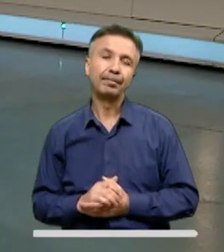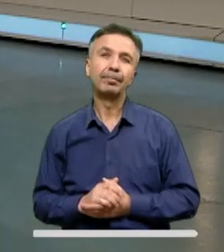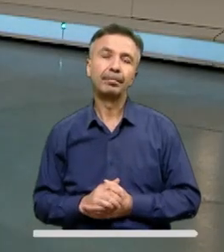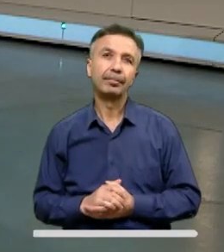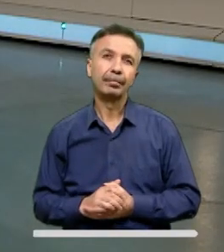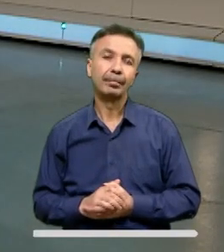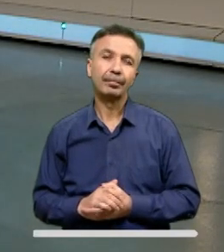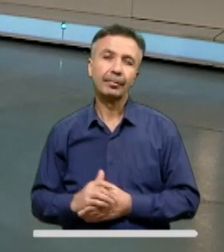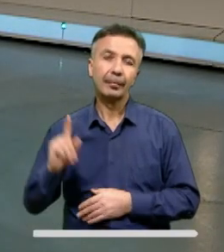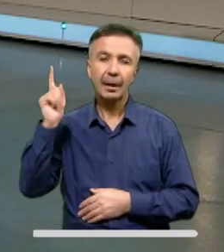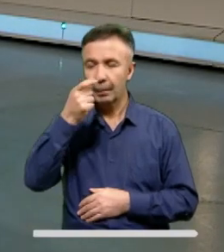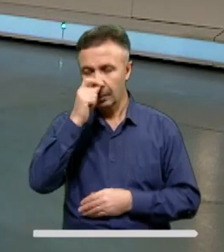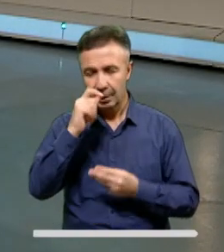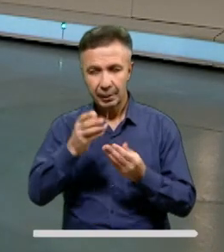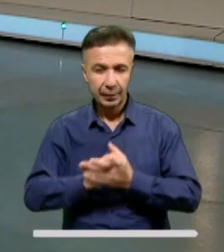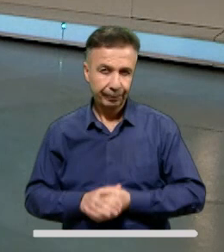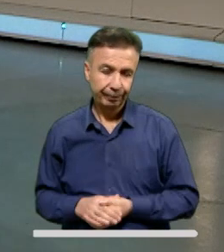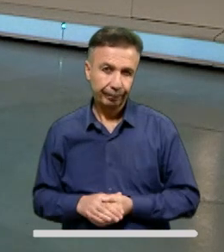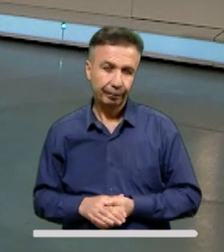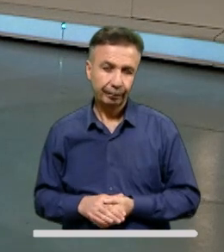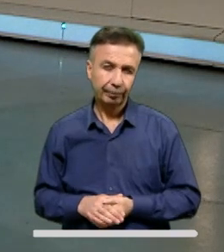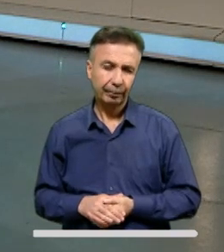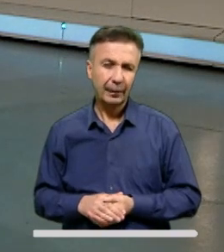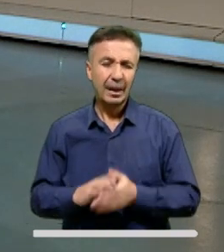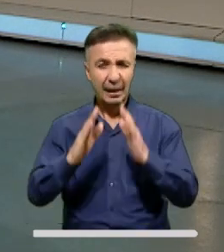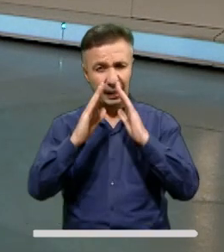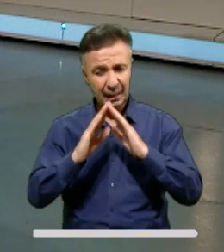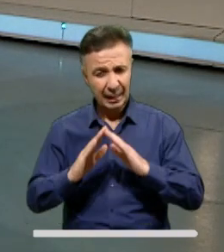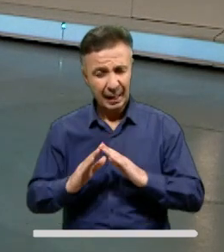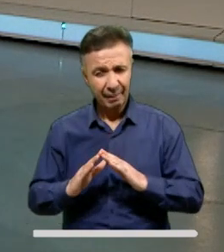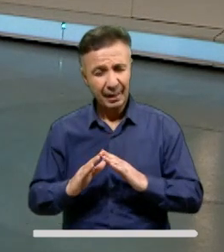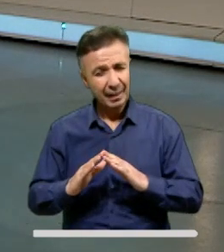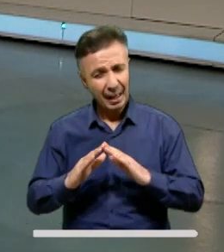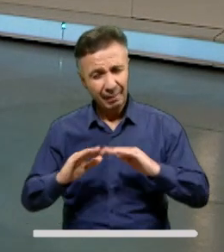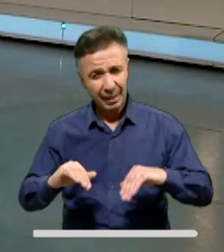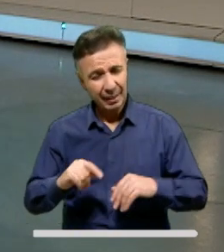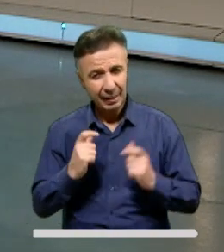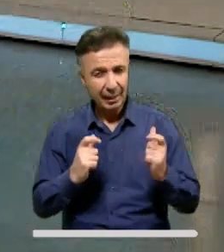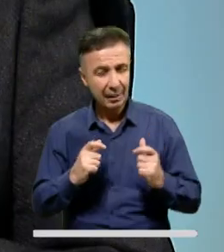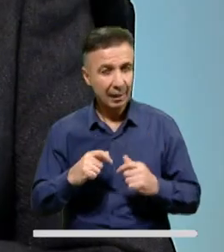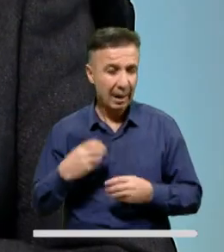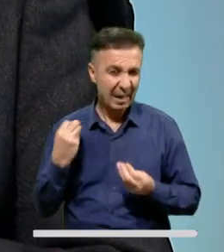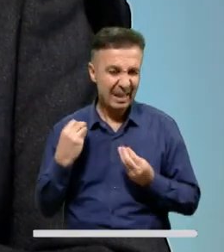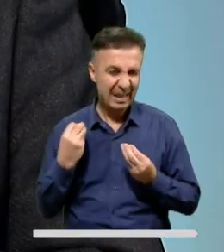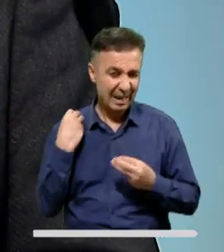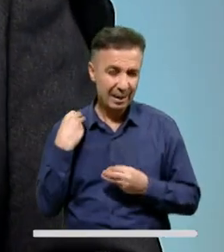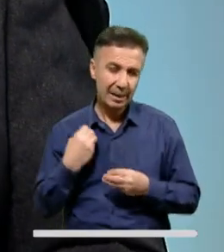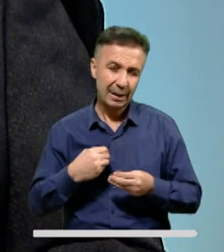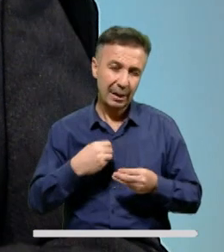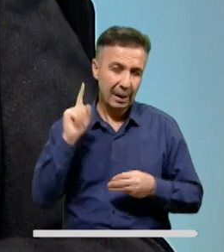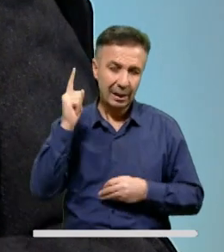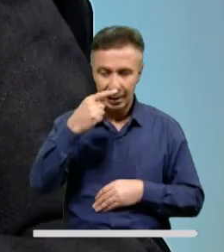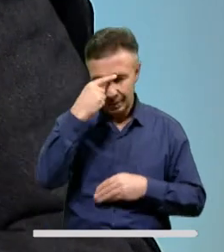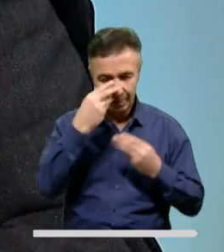Rabbim kolaylıklar versin. Yıkılan evlerini yerine daha güzelini nasip eylesin. Amin. İnşallahü Rahman.